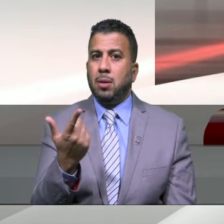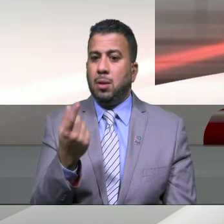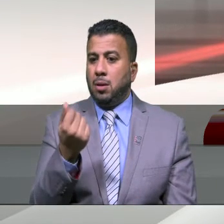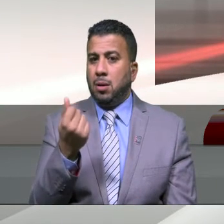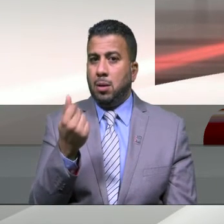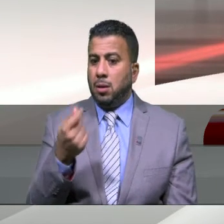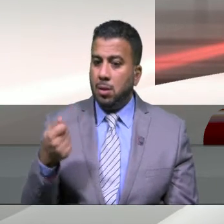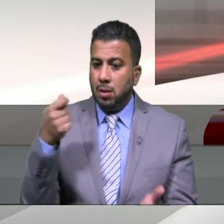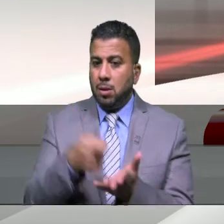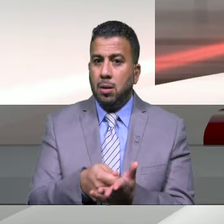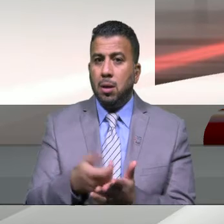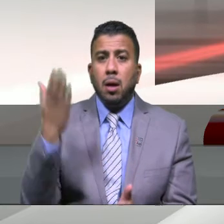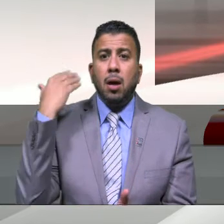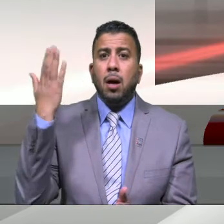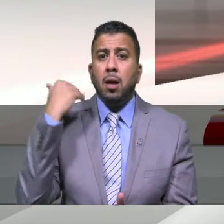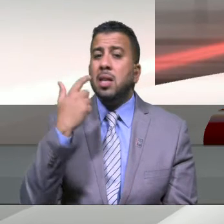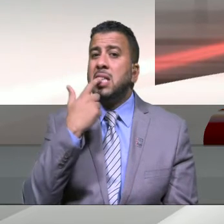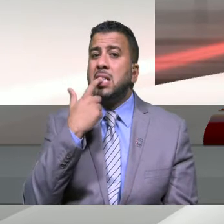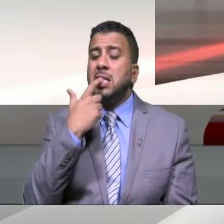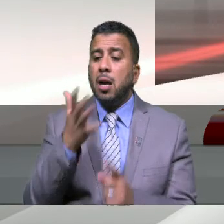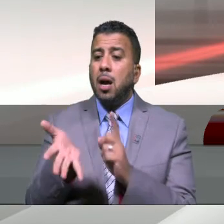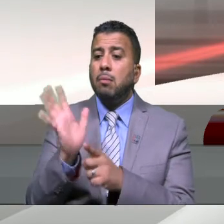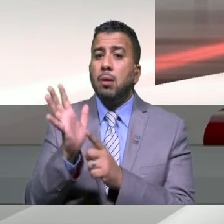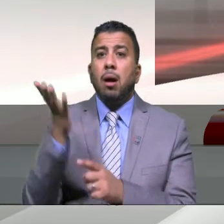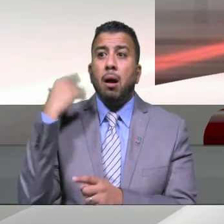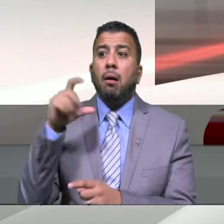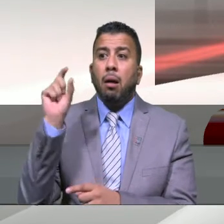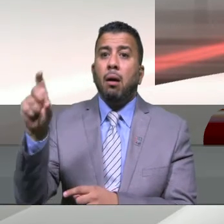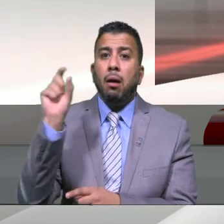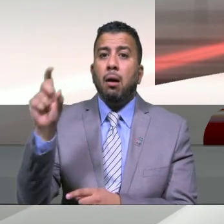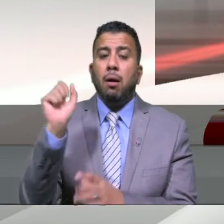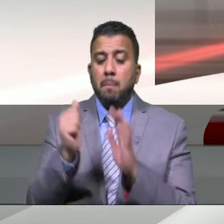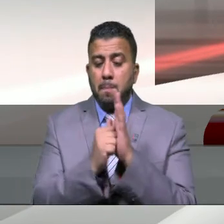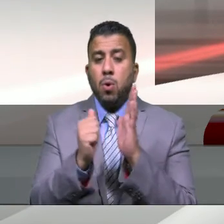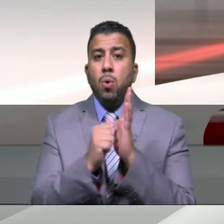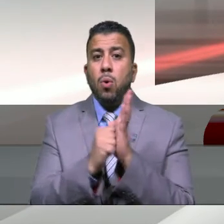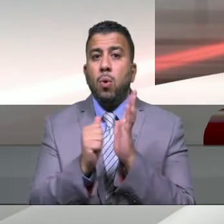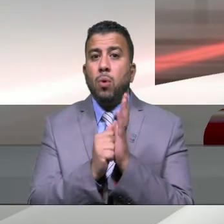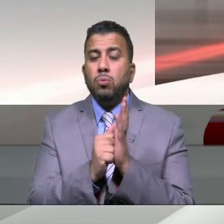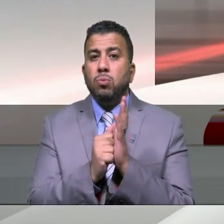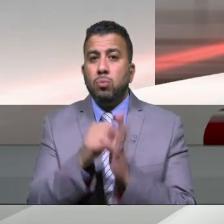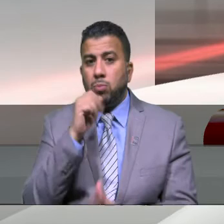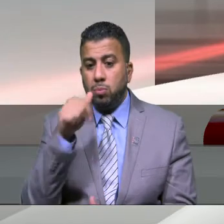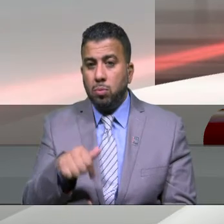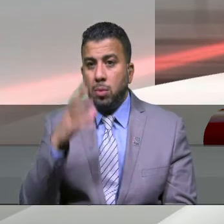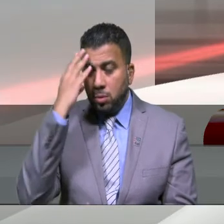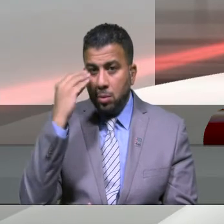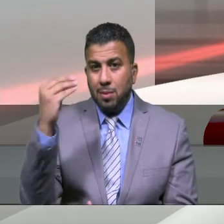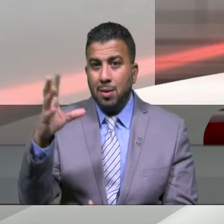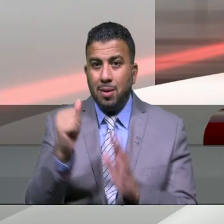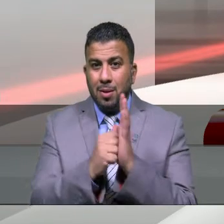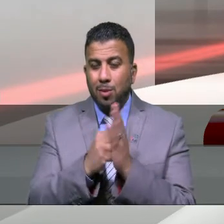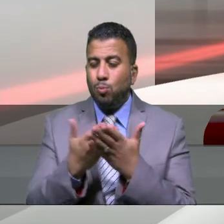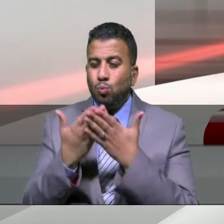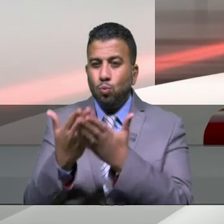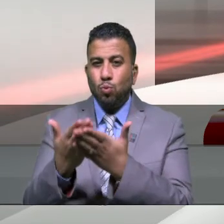دفعوا من يوم ما كان يدفعون من 15؟ الآن البيوت التي تمنح أو